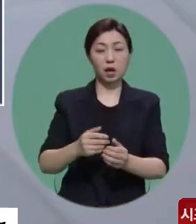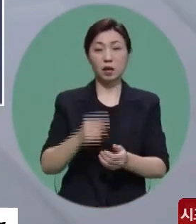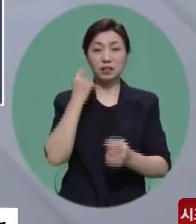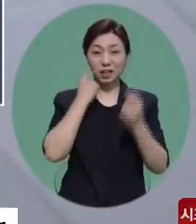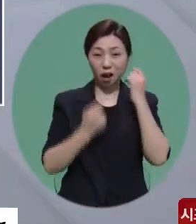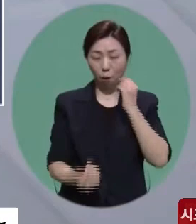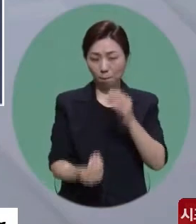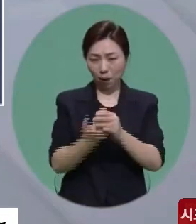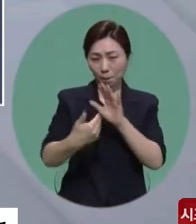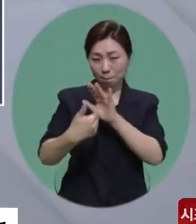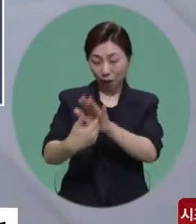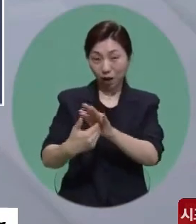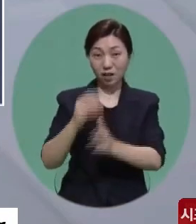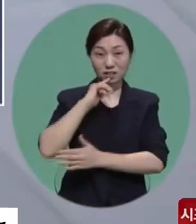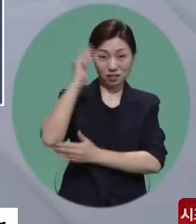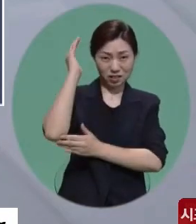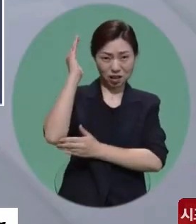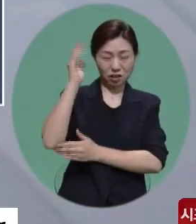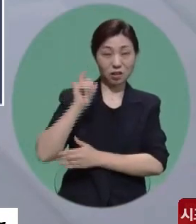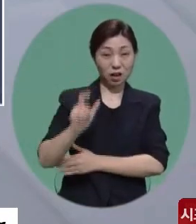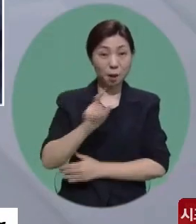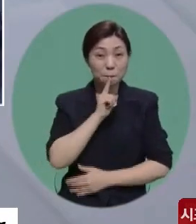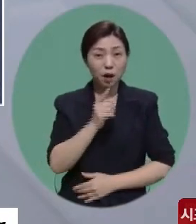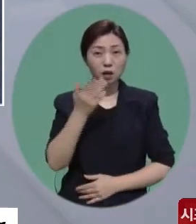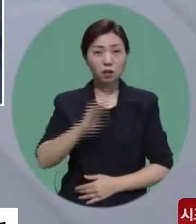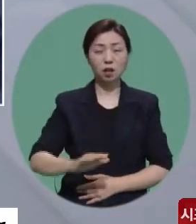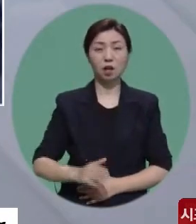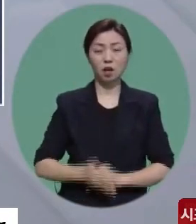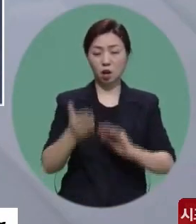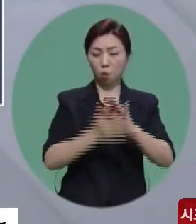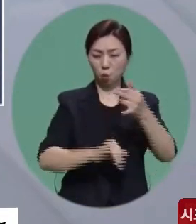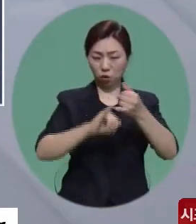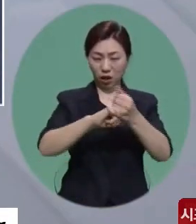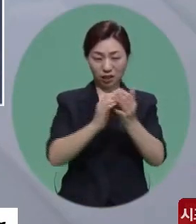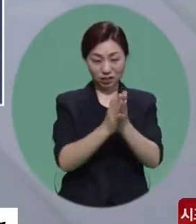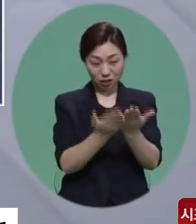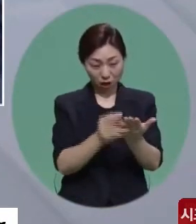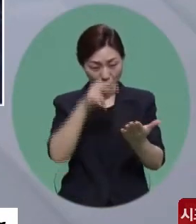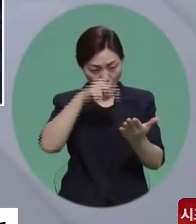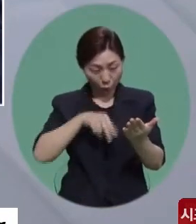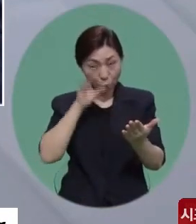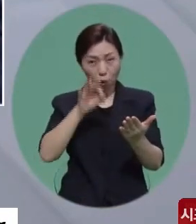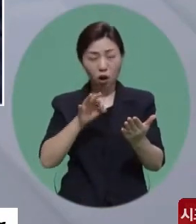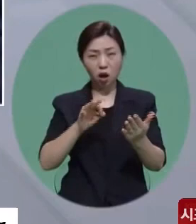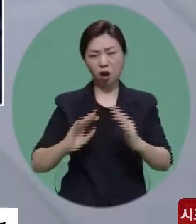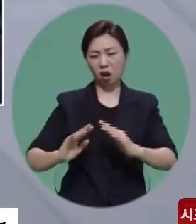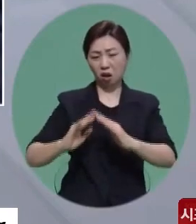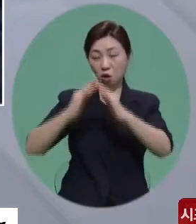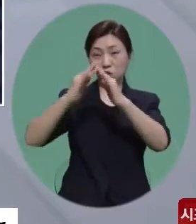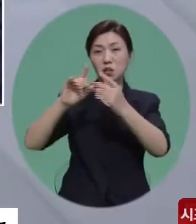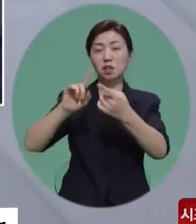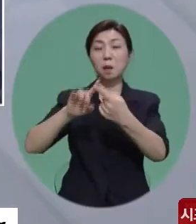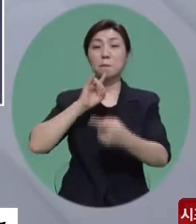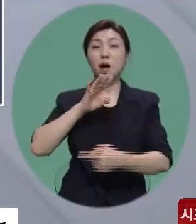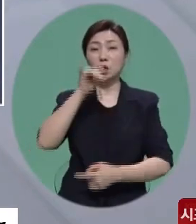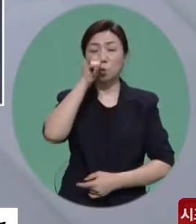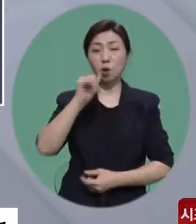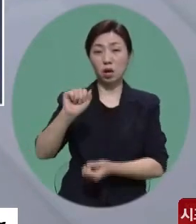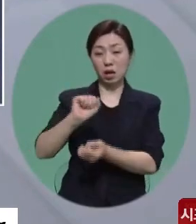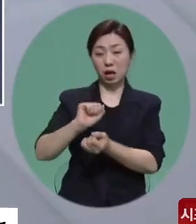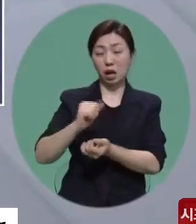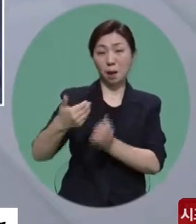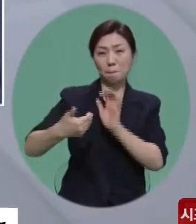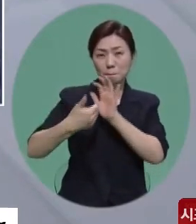많이 강조를 하시는데 제가 공약집에 보니까 이제 건설 분야만 한쪽이 있고 예방 강화에 대해서는 한 줄도